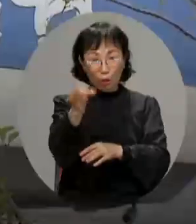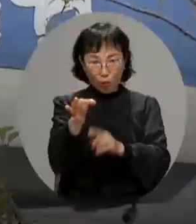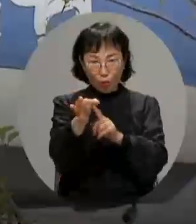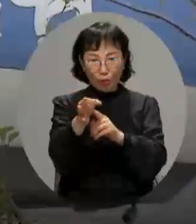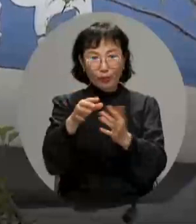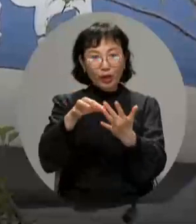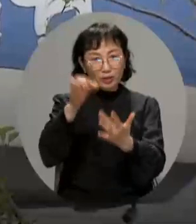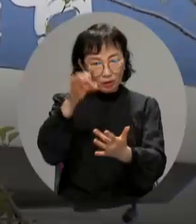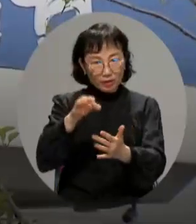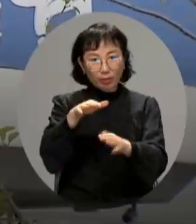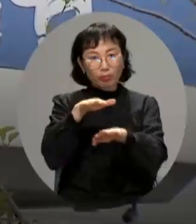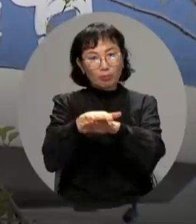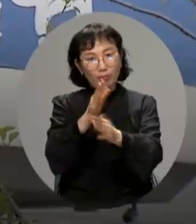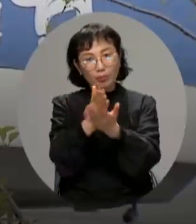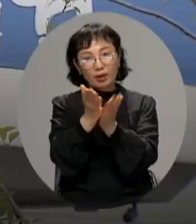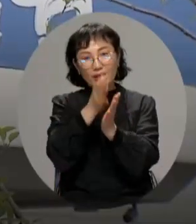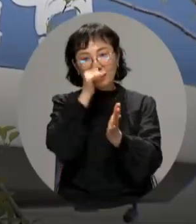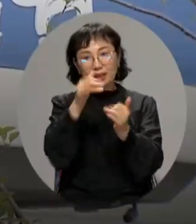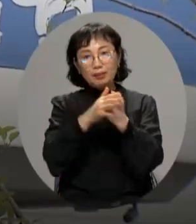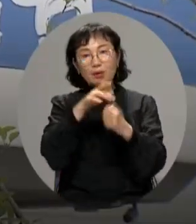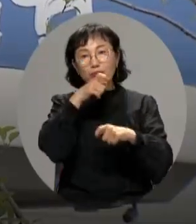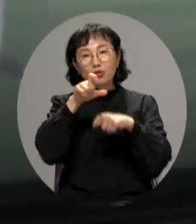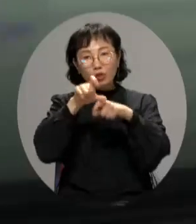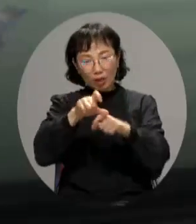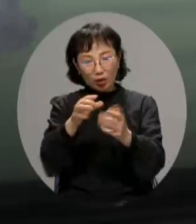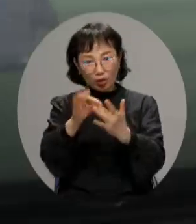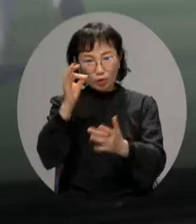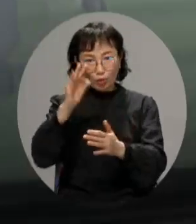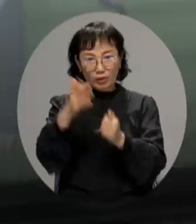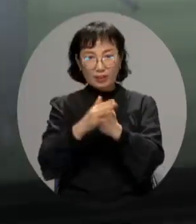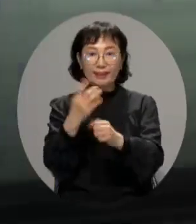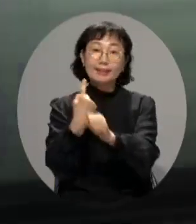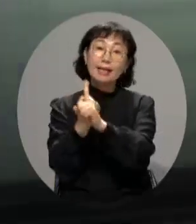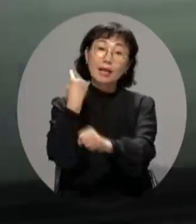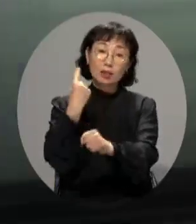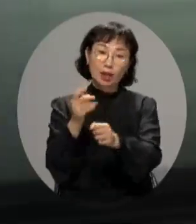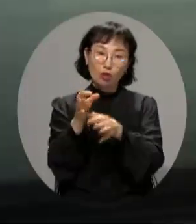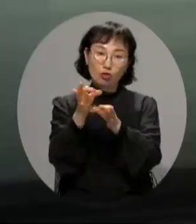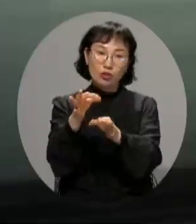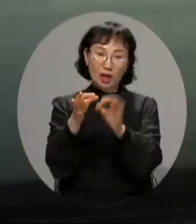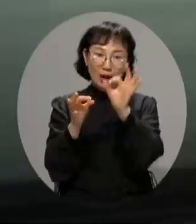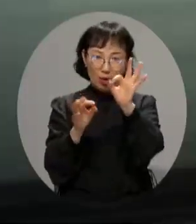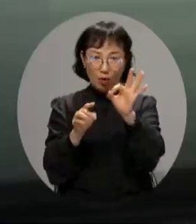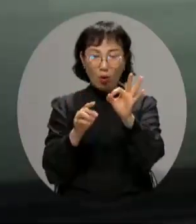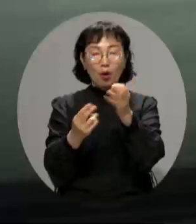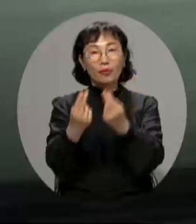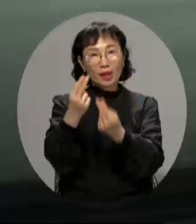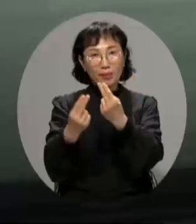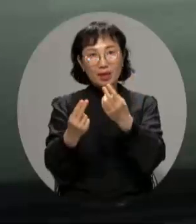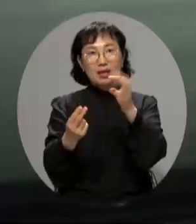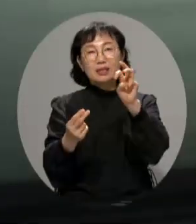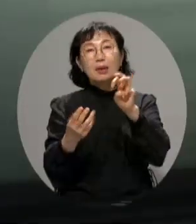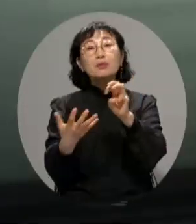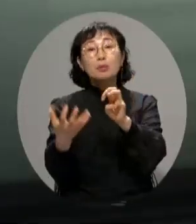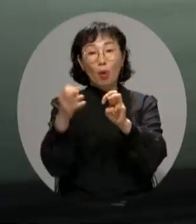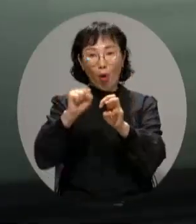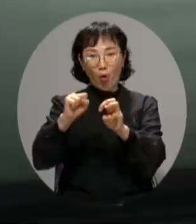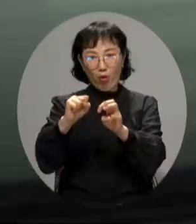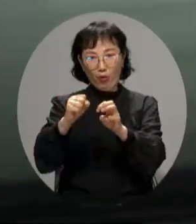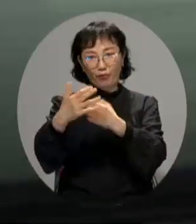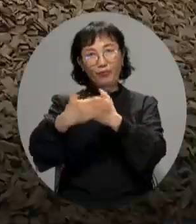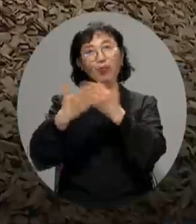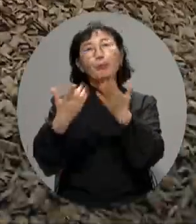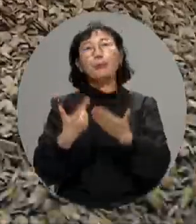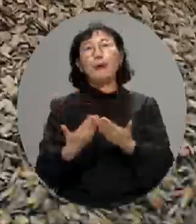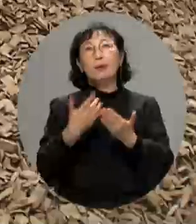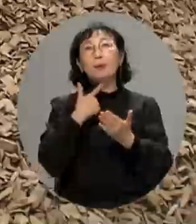있어서 그 비율대로 해서 산정이 돼요. 작년에 투자액 대비해서 30억 원